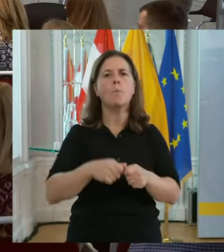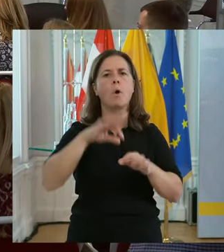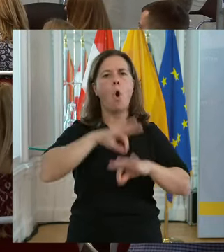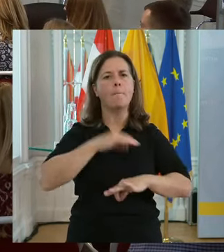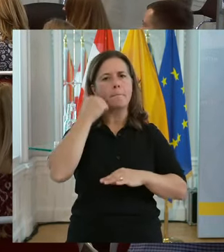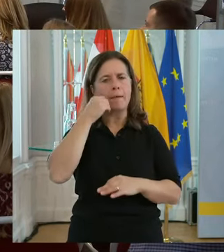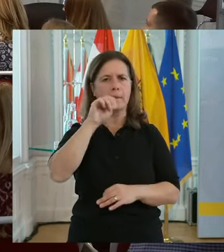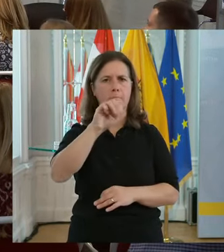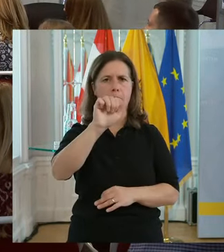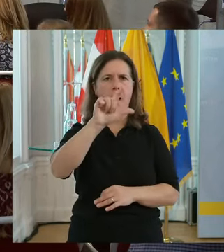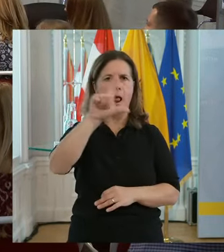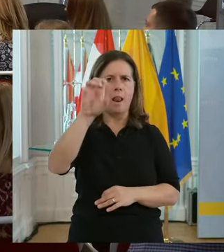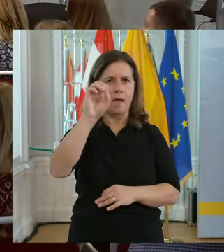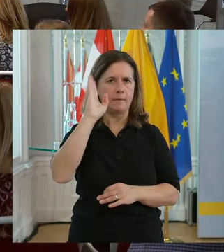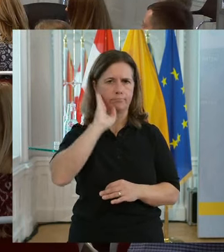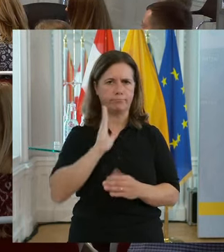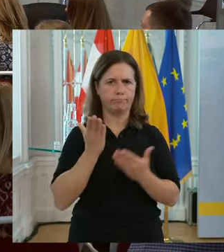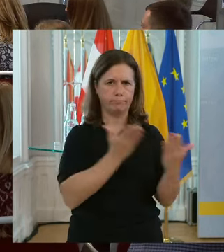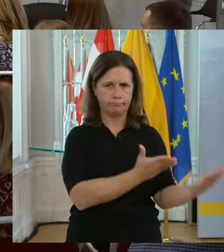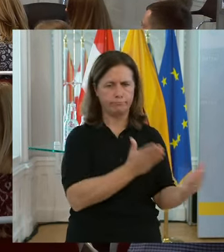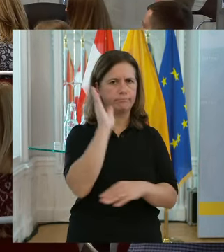schön.